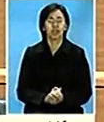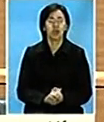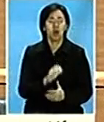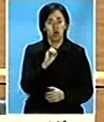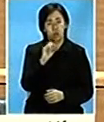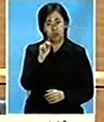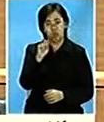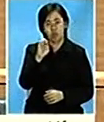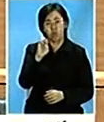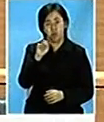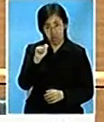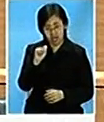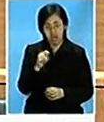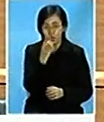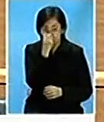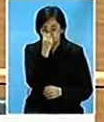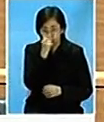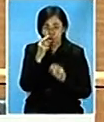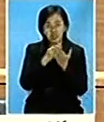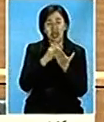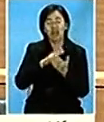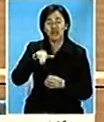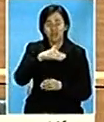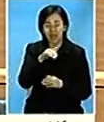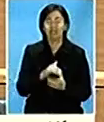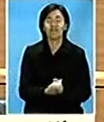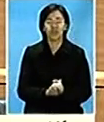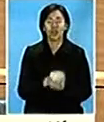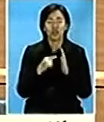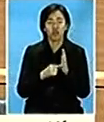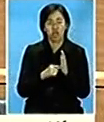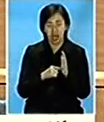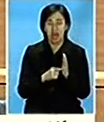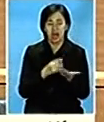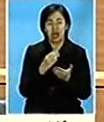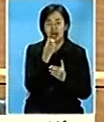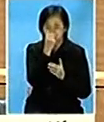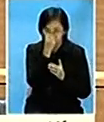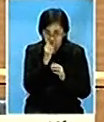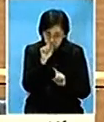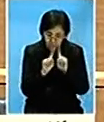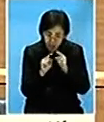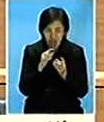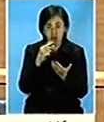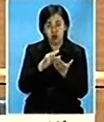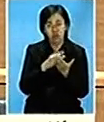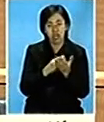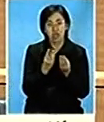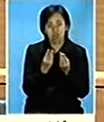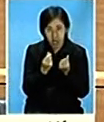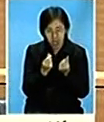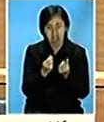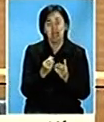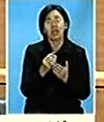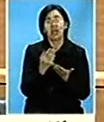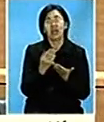รามีแนวโน้มลดลงเรื่อยๆแล้วการวัดผลในต่างประเทศเช่น PISA ซึ่งวัดเรื่องคณิตศาสตร์วิทยาศาสตร์และการอ่าน